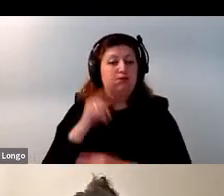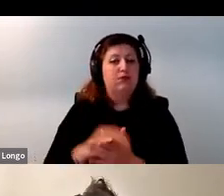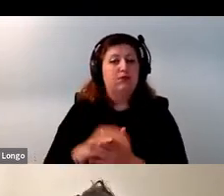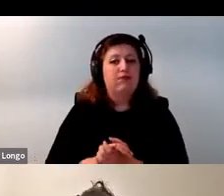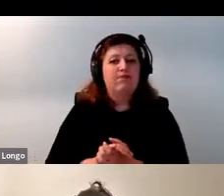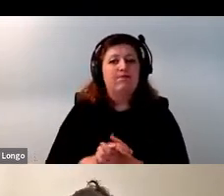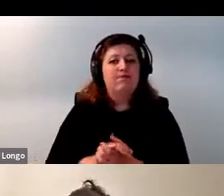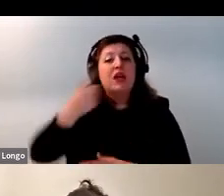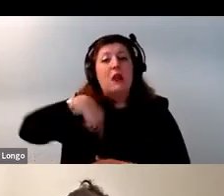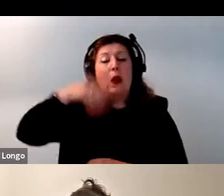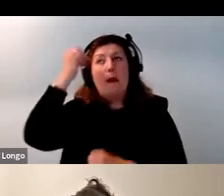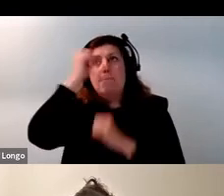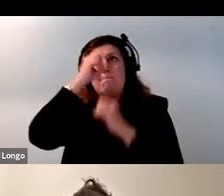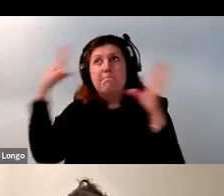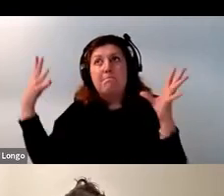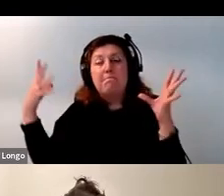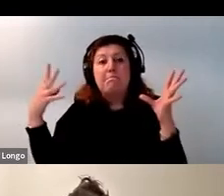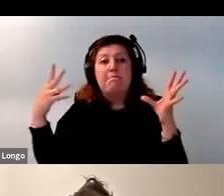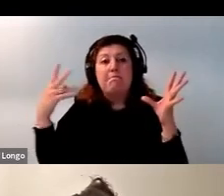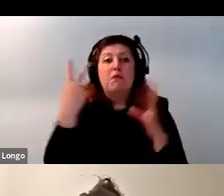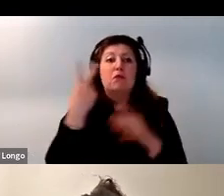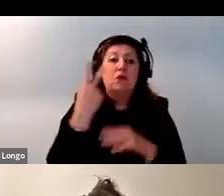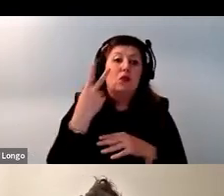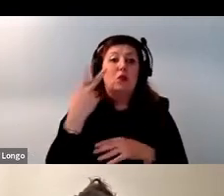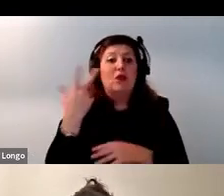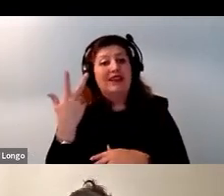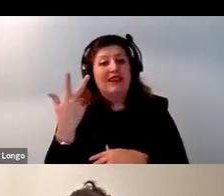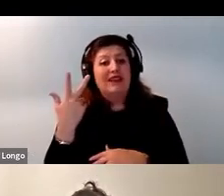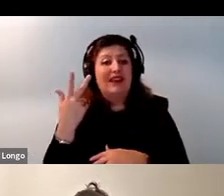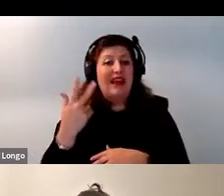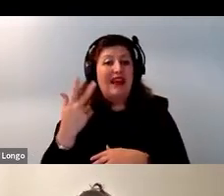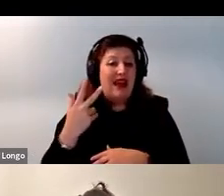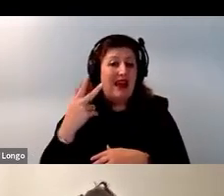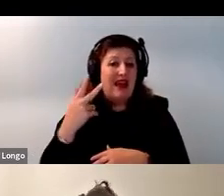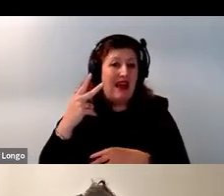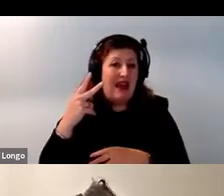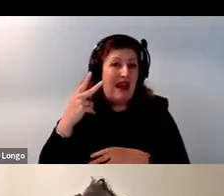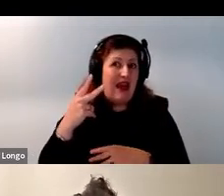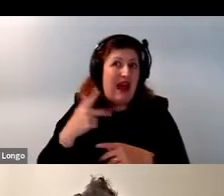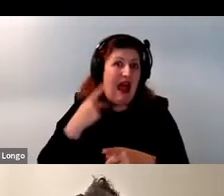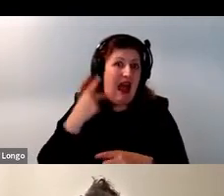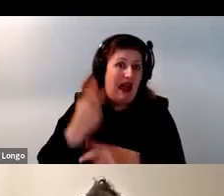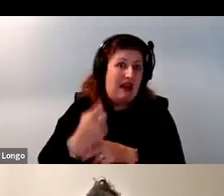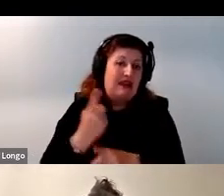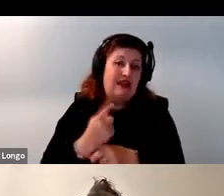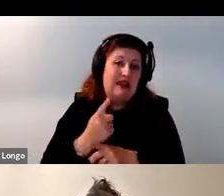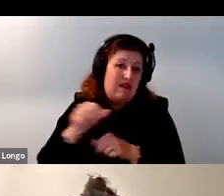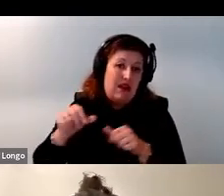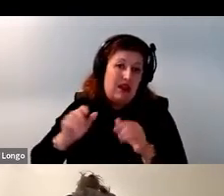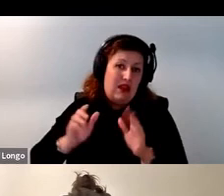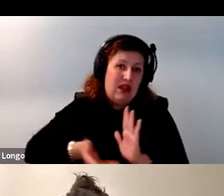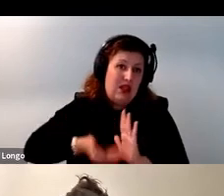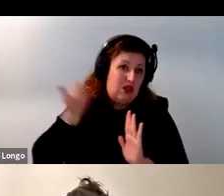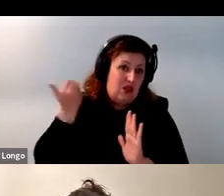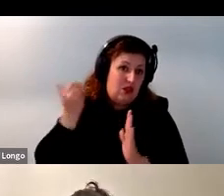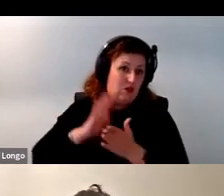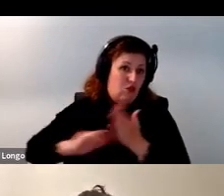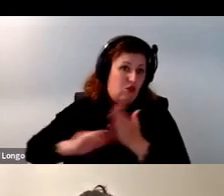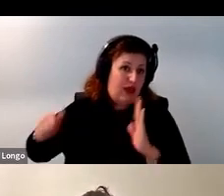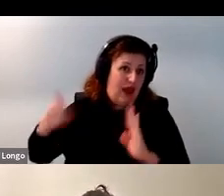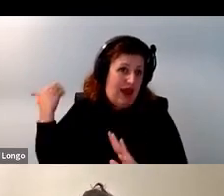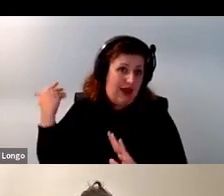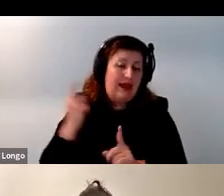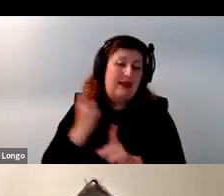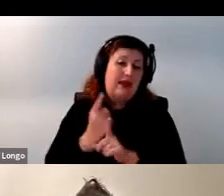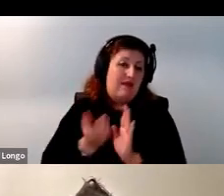anni, poi dipende anche i bambini quanto lo usano, gli adulti, ogni 2-3 anni forse va svuotata.